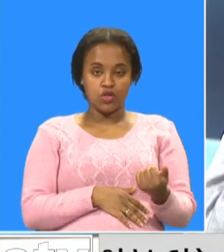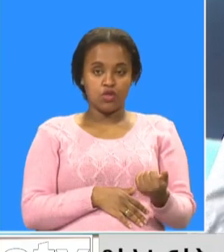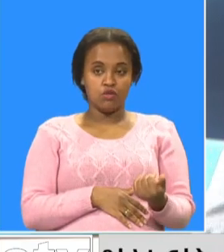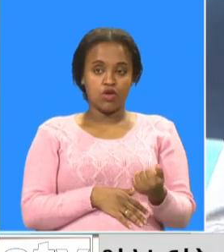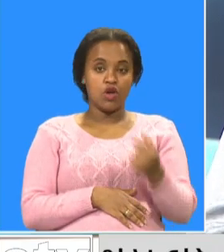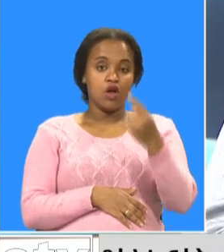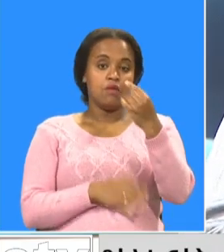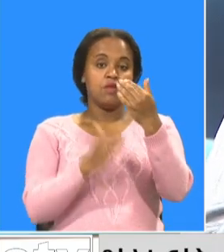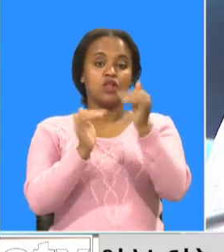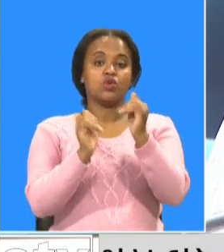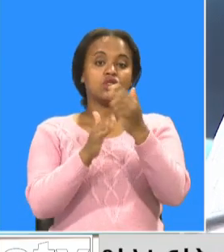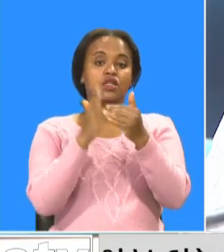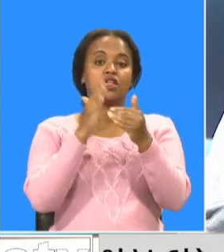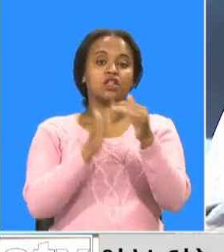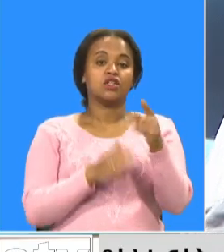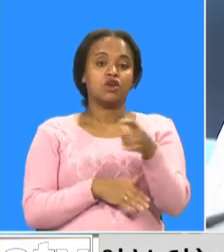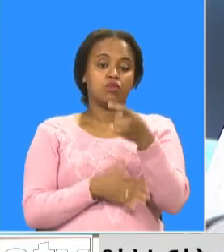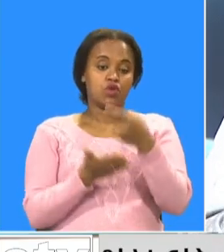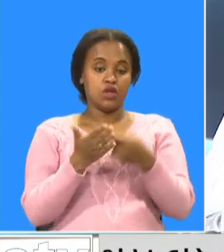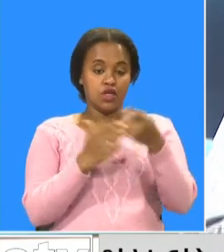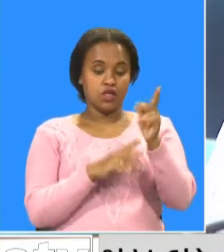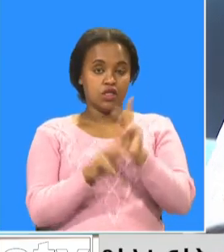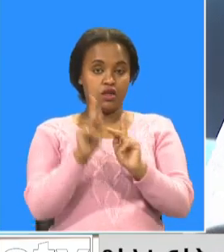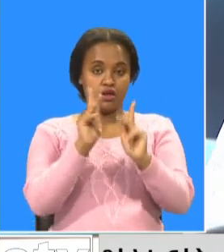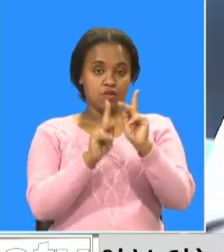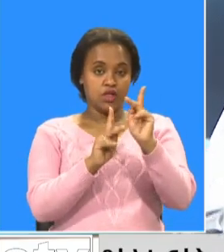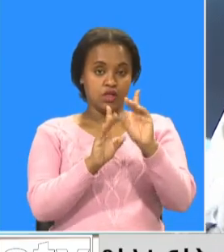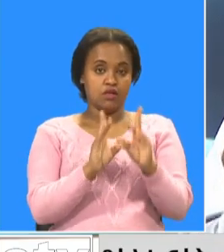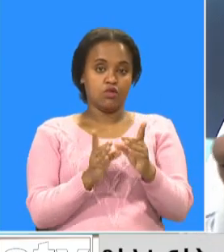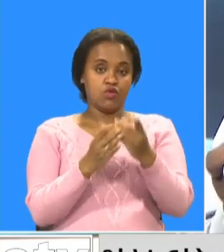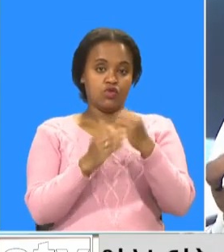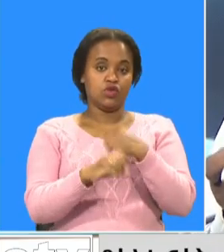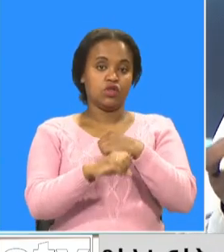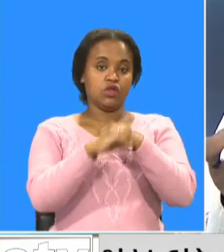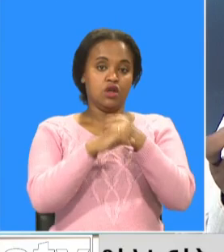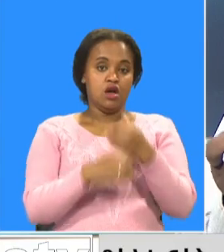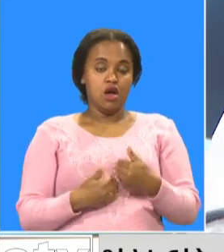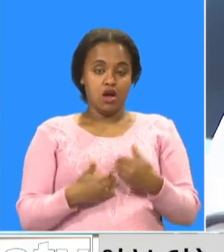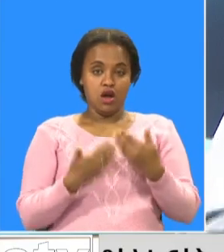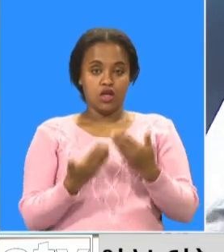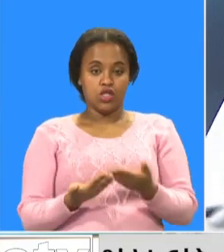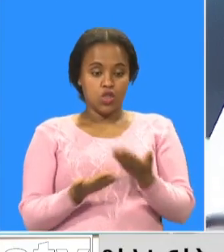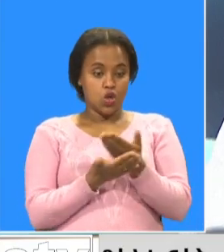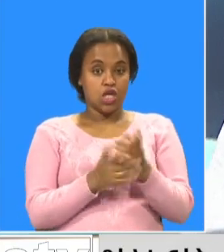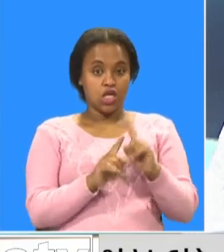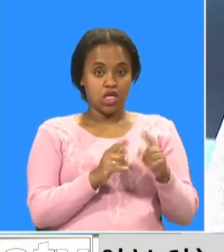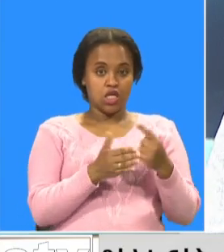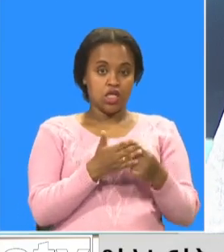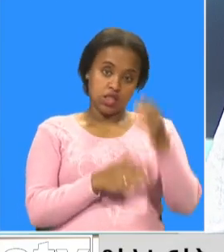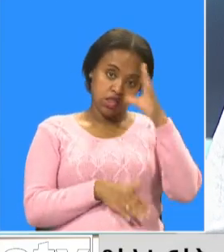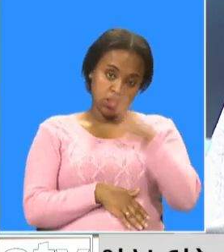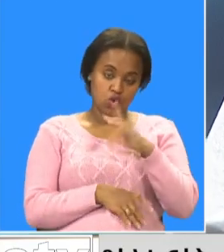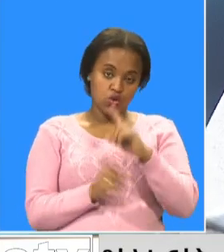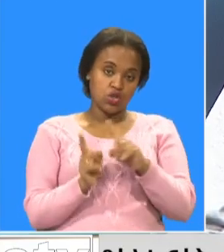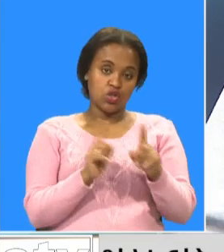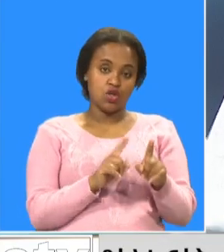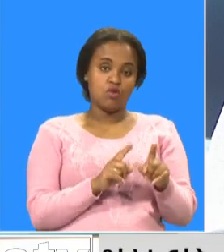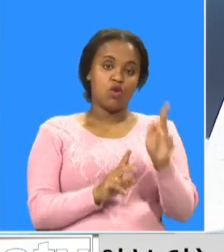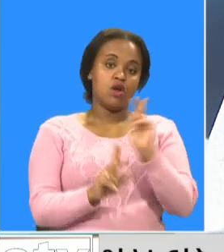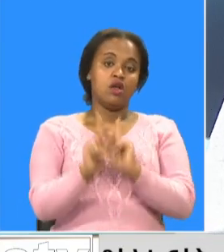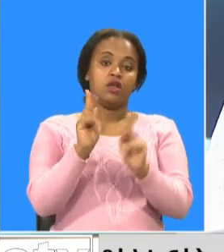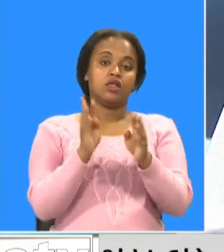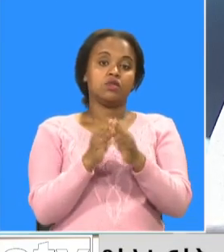እንግዲህ በተወሰነም ደረጃ ቢሆን እነዛን የህብረሰብ ክፍሎች የመከላከል አቅም አላቸው። ነገር ግን እነዚህ ሰው ደግሞ